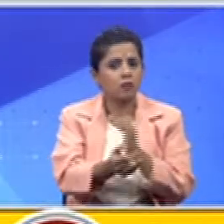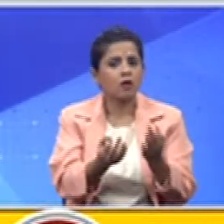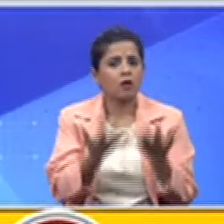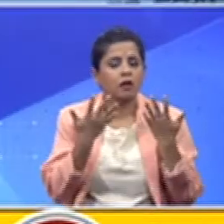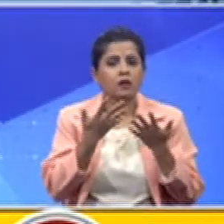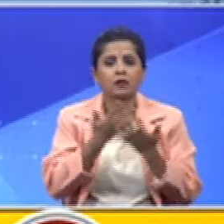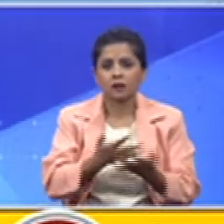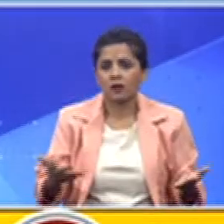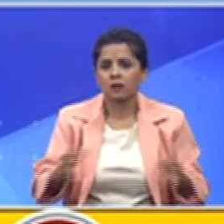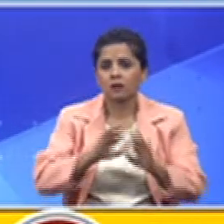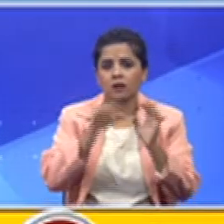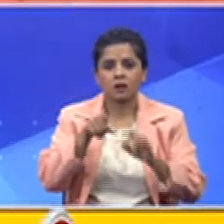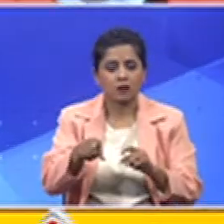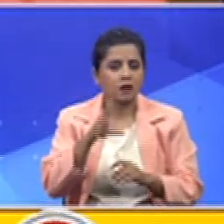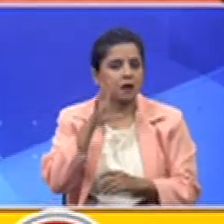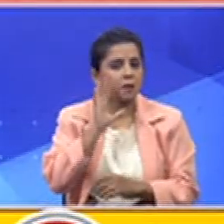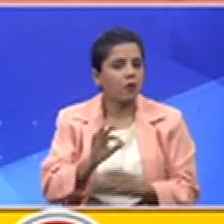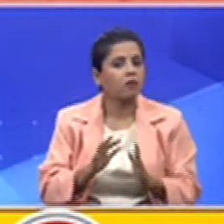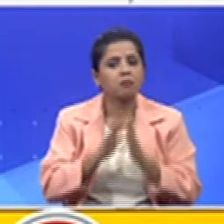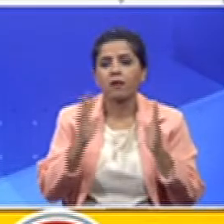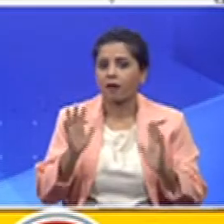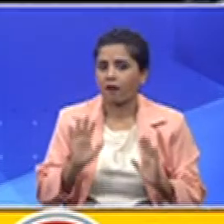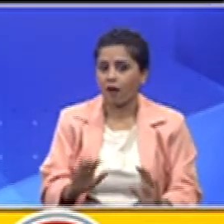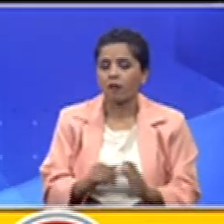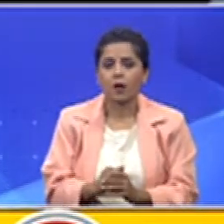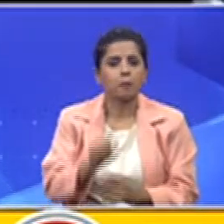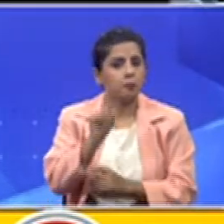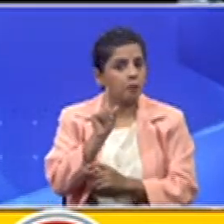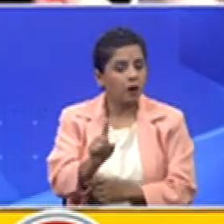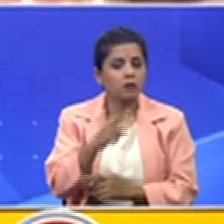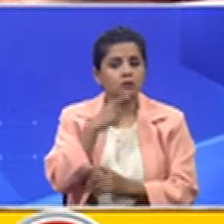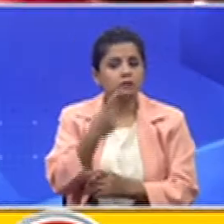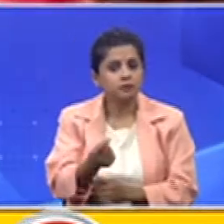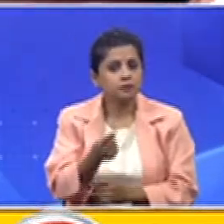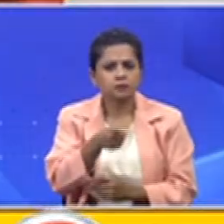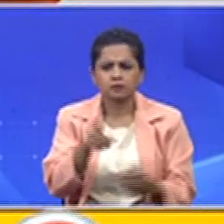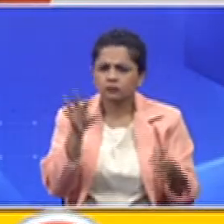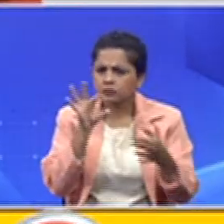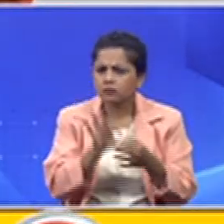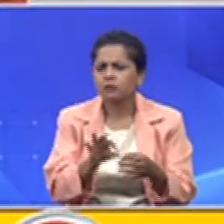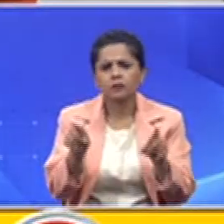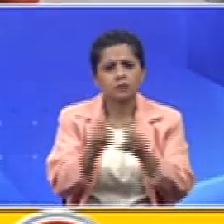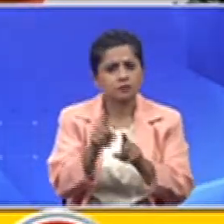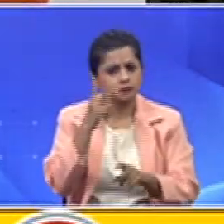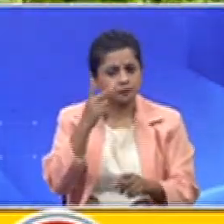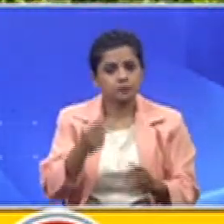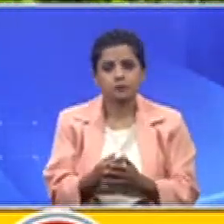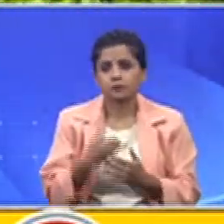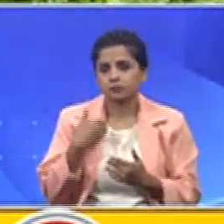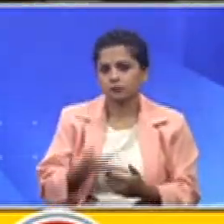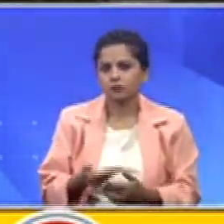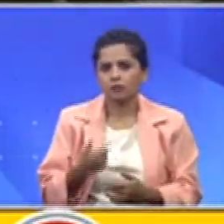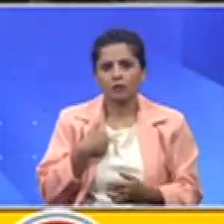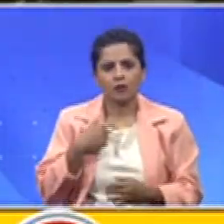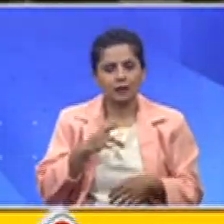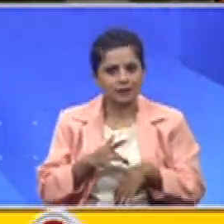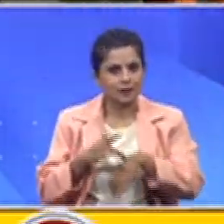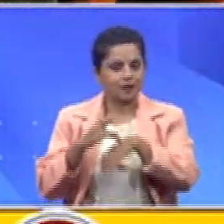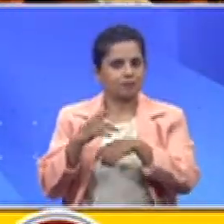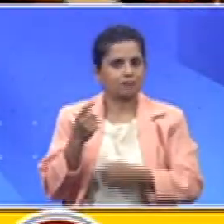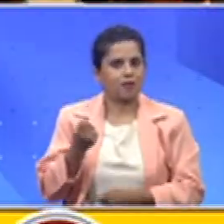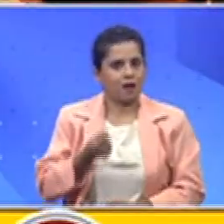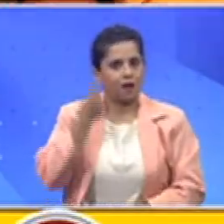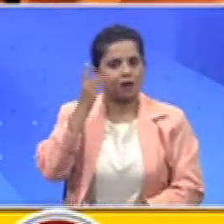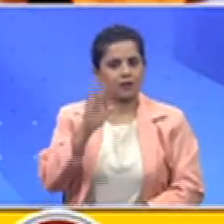भूमिका बड़ी होती है, लेकिन इसके साथ ही हमारी संवेदनशीलता